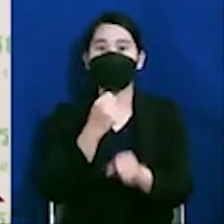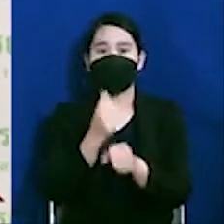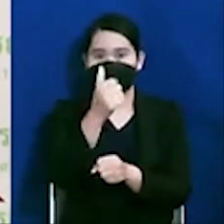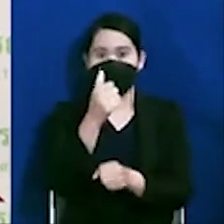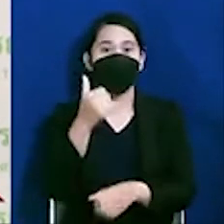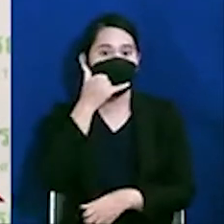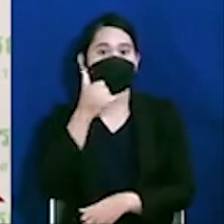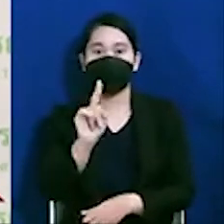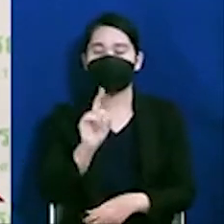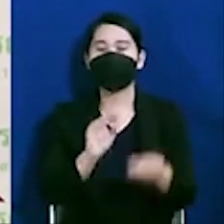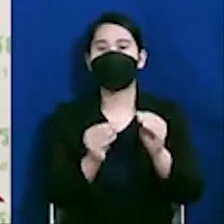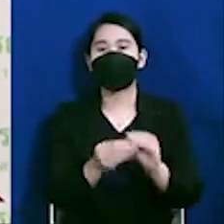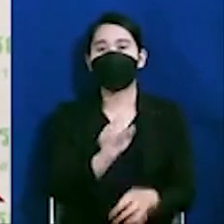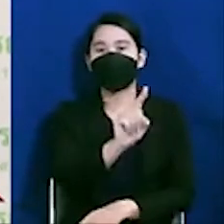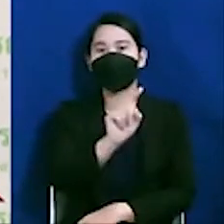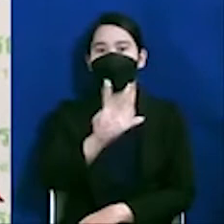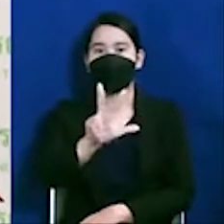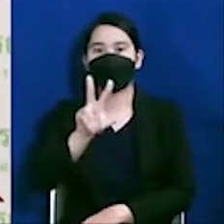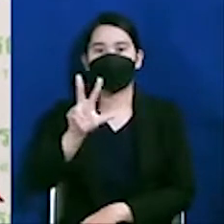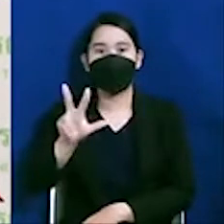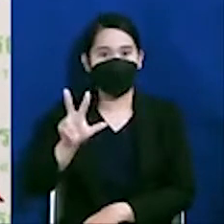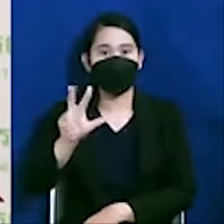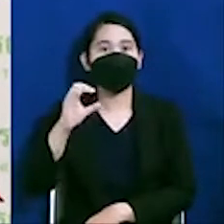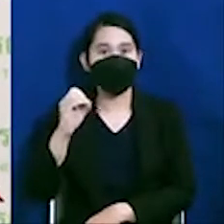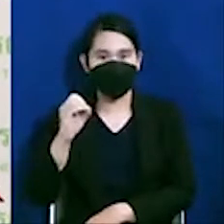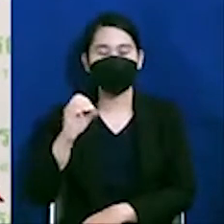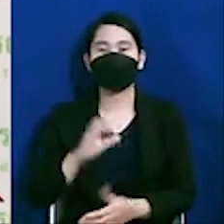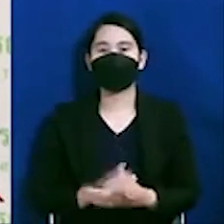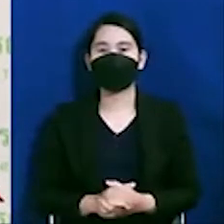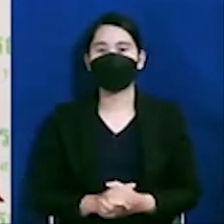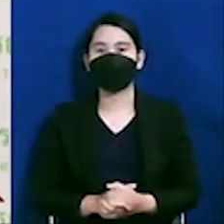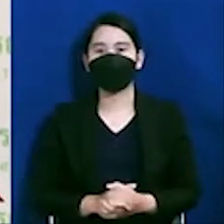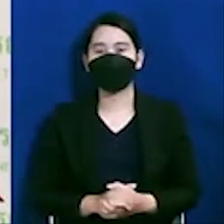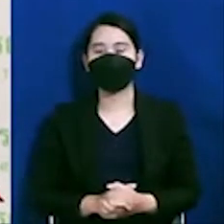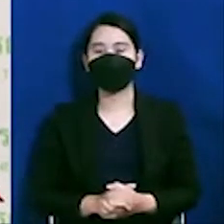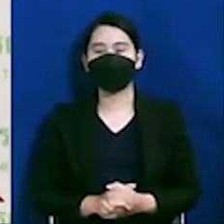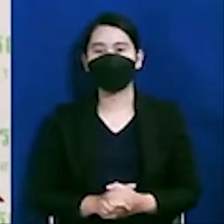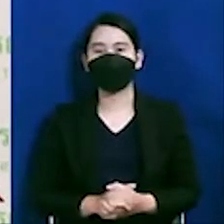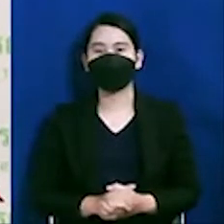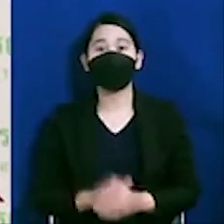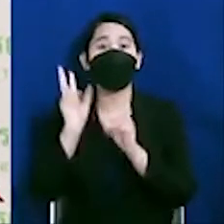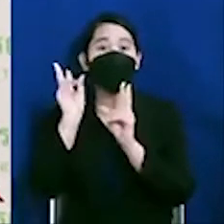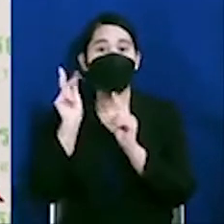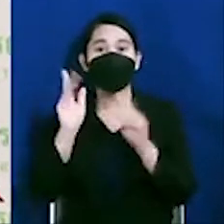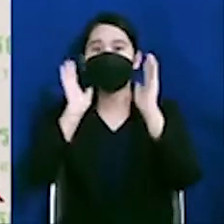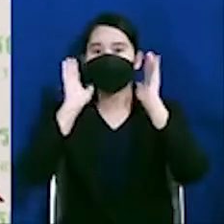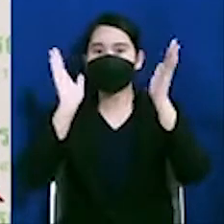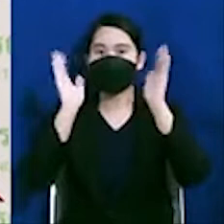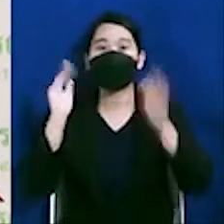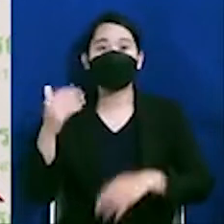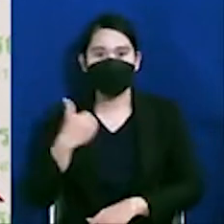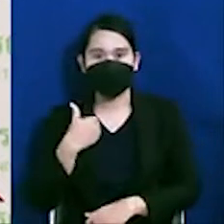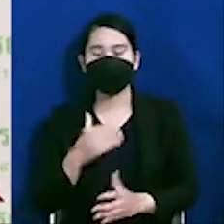ที่หมายเลข 1330นะครับนะครับนี่ข่าวประชาสัมพันธ์อีกเรื่องหนึ่งครับ